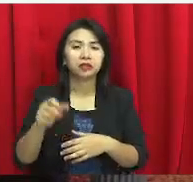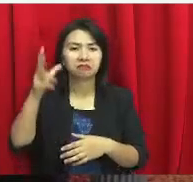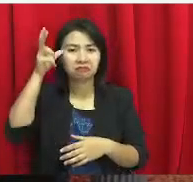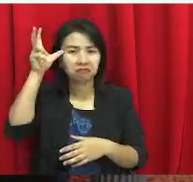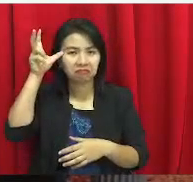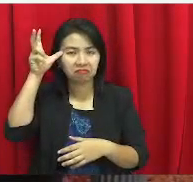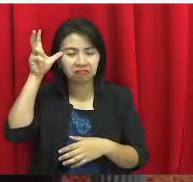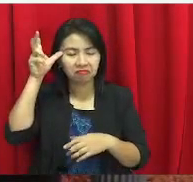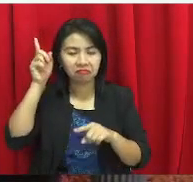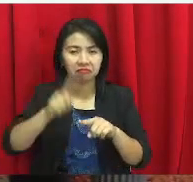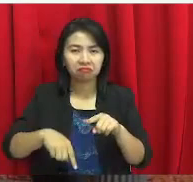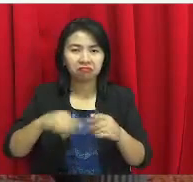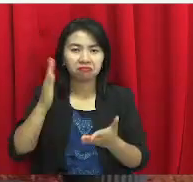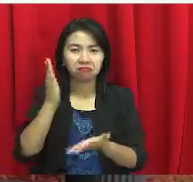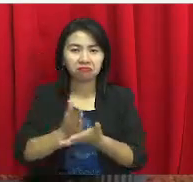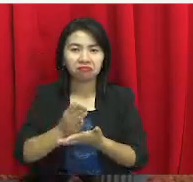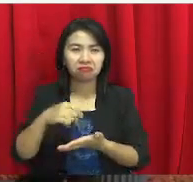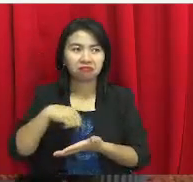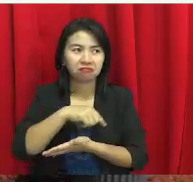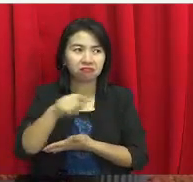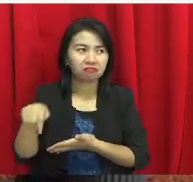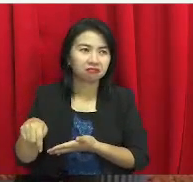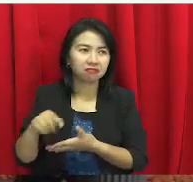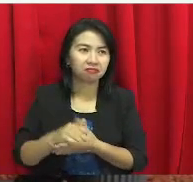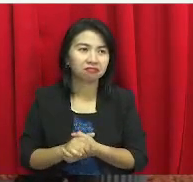kahit anong kanyang plano. Hindi mananalo ang Diablo.